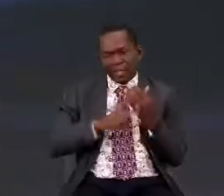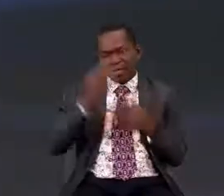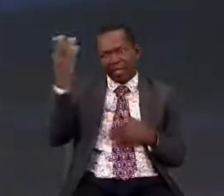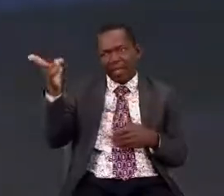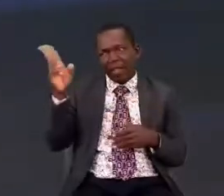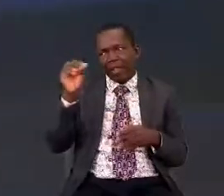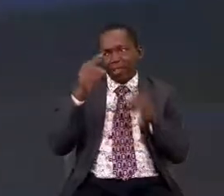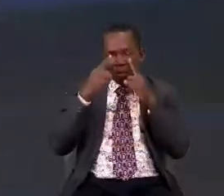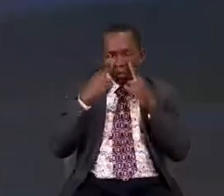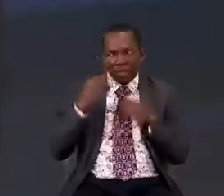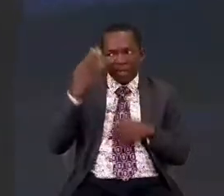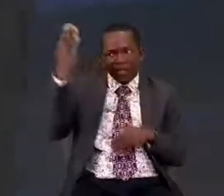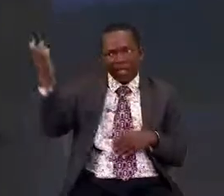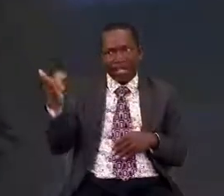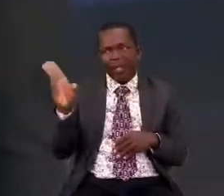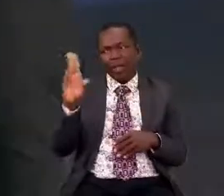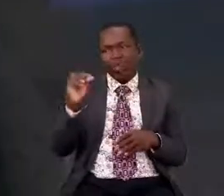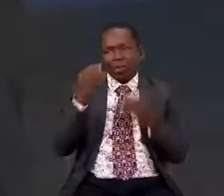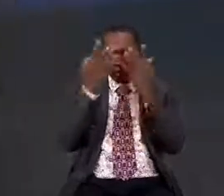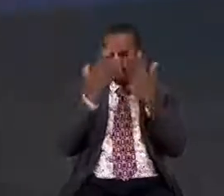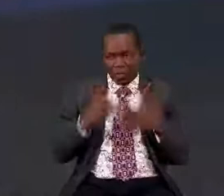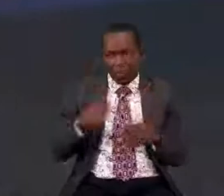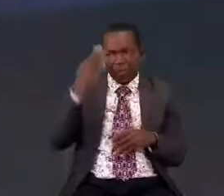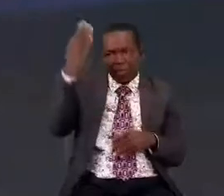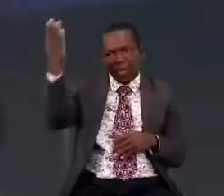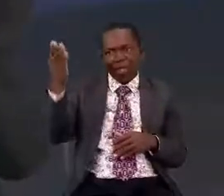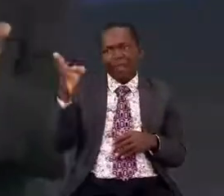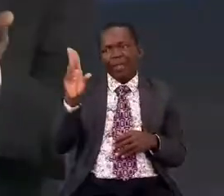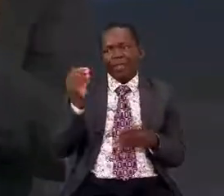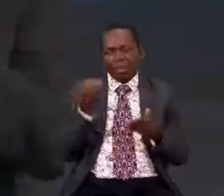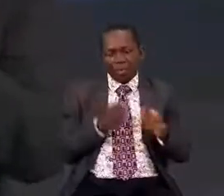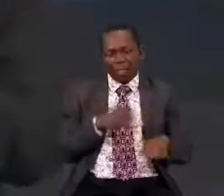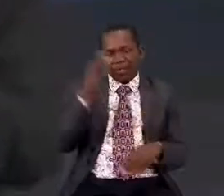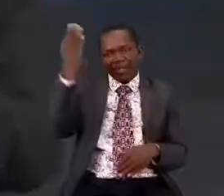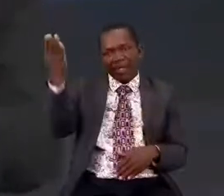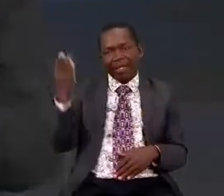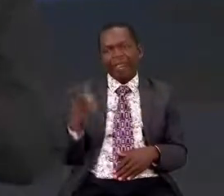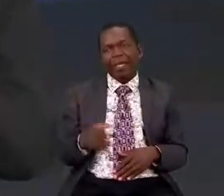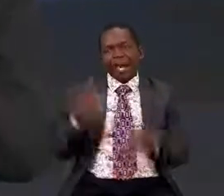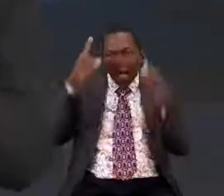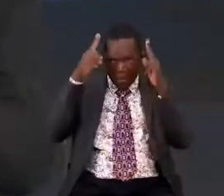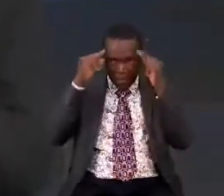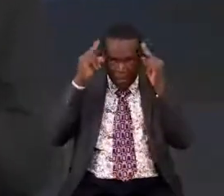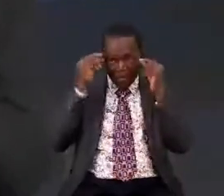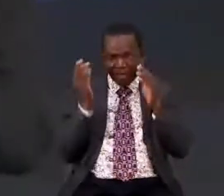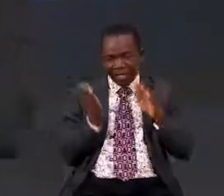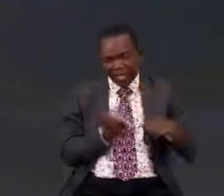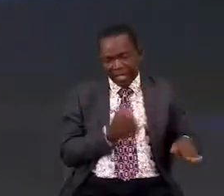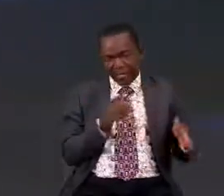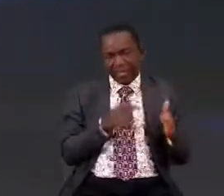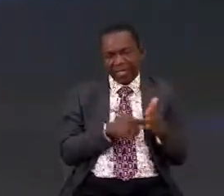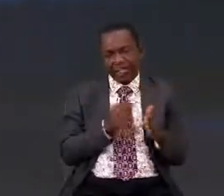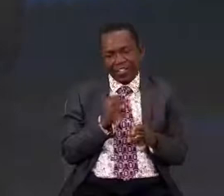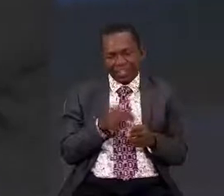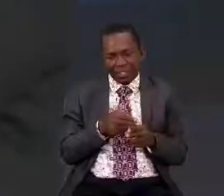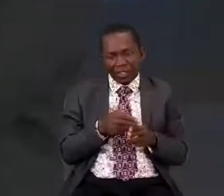mort là-bas. Et Moïse a quitté ce lieu temporaire et il est allé dans le lieu éternel. En réalité,